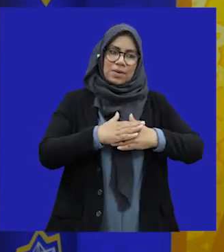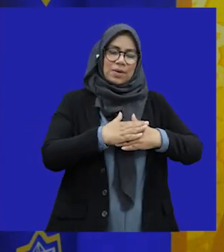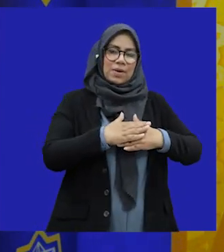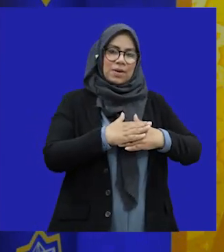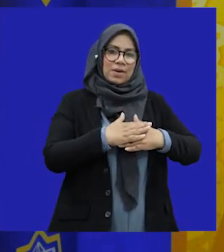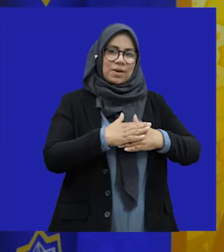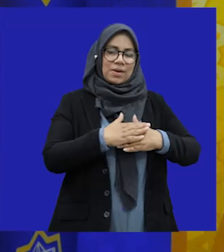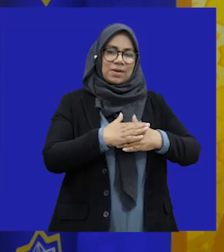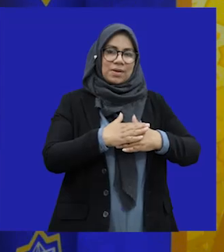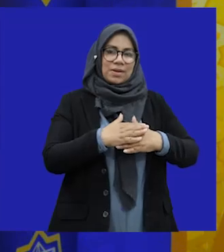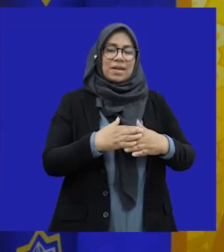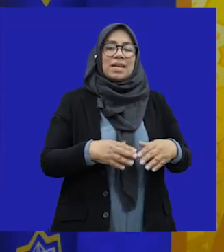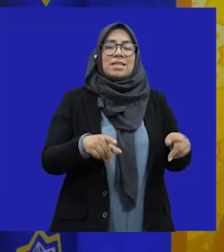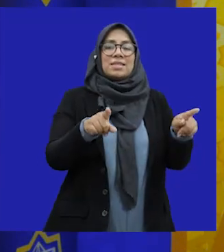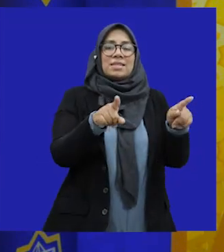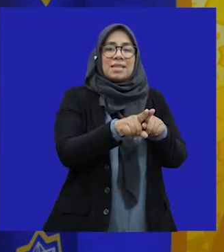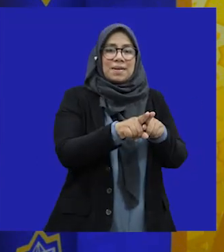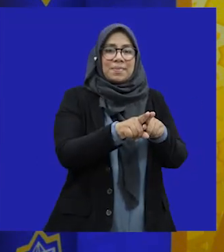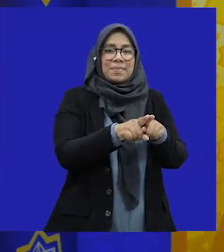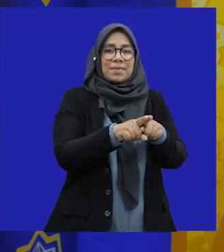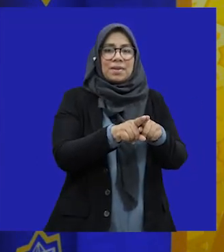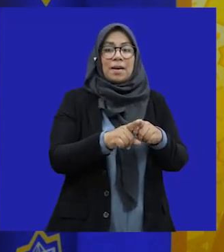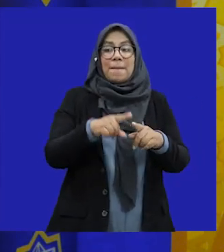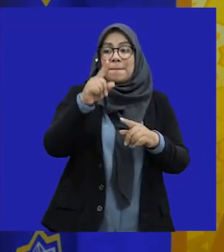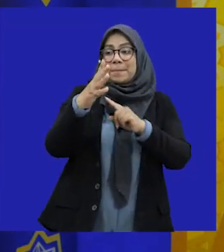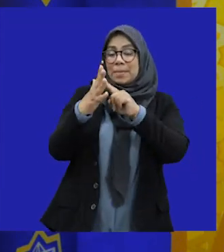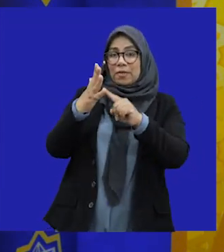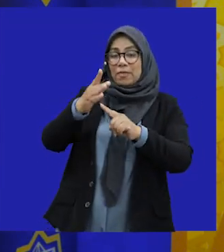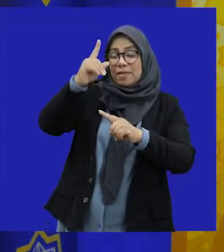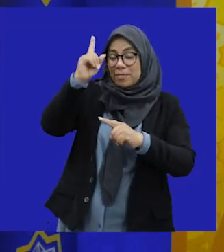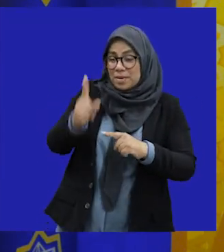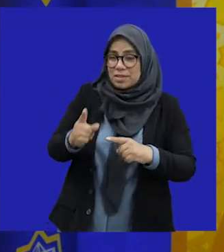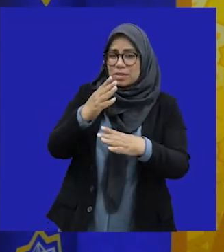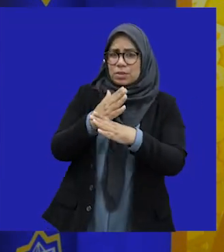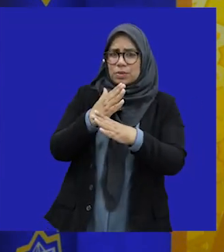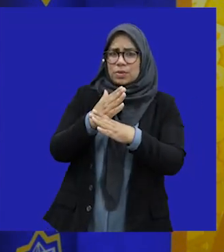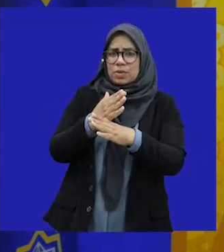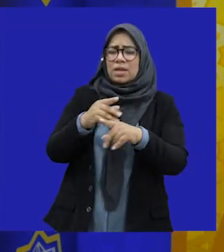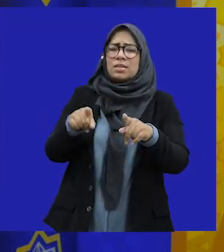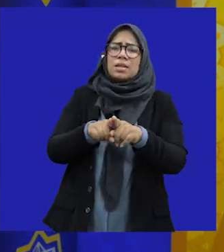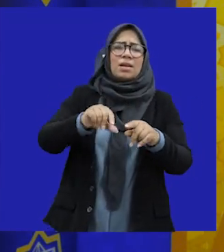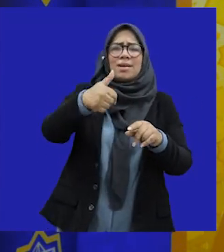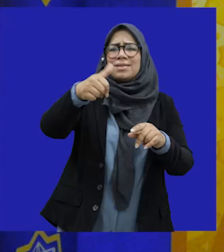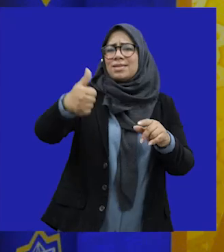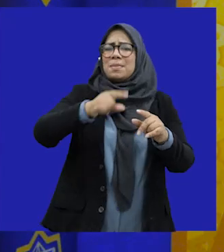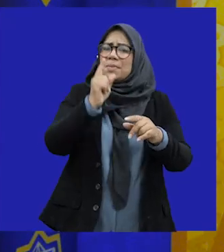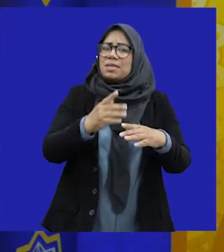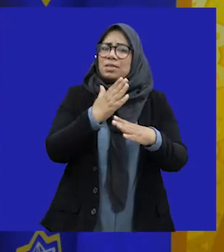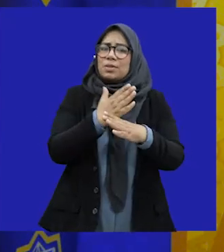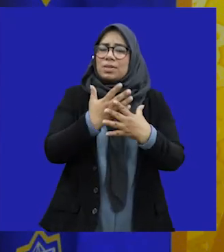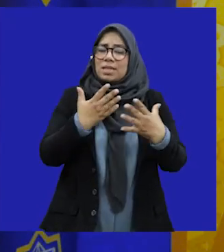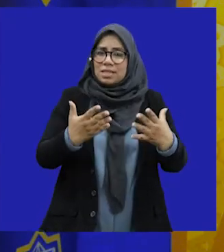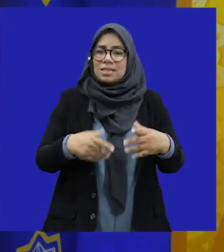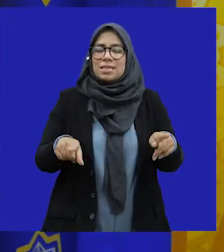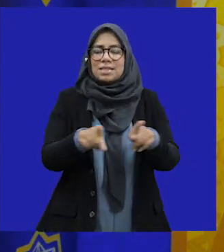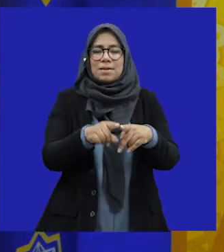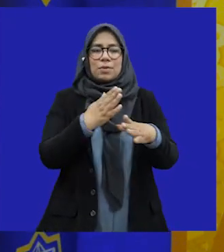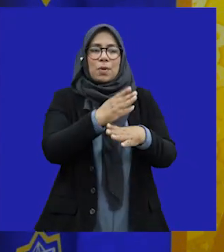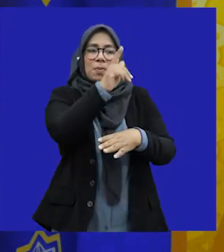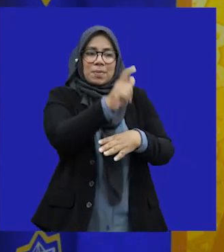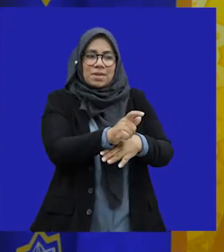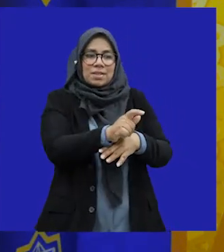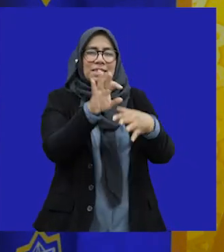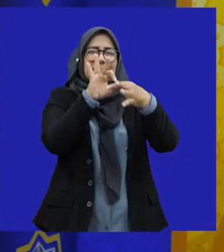acts of deeds of action, obligatory deeds. وَمَا يَزَالُ عَبْدِي يَتَقَرَّبُ إِلَيَّ